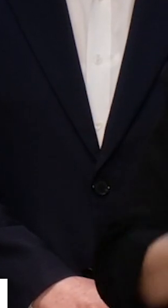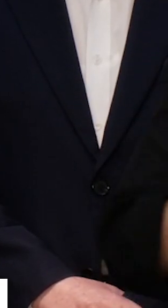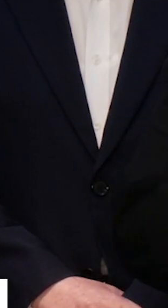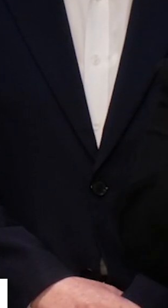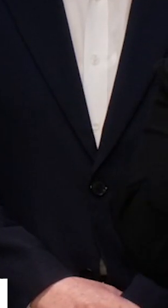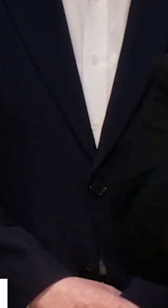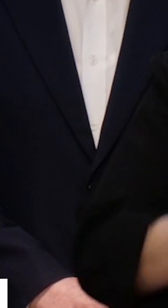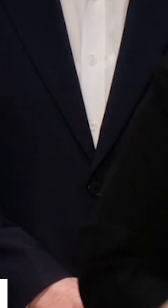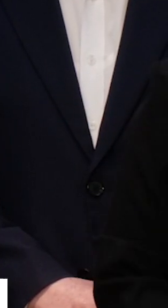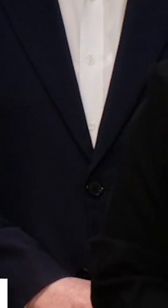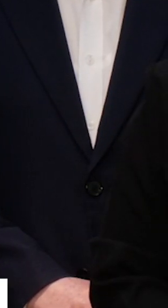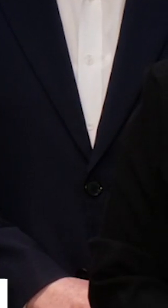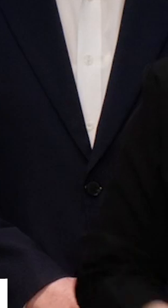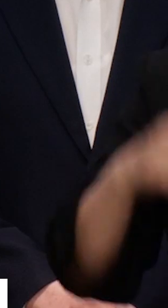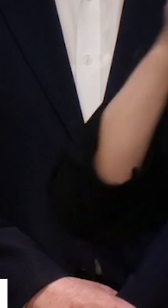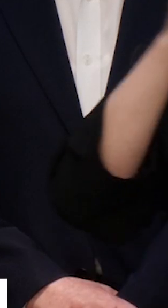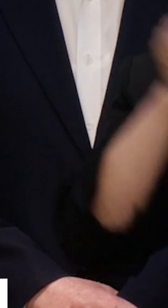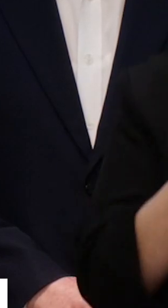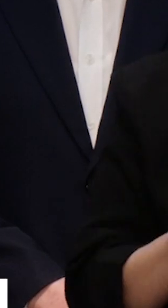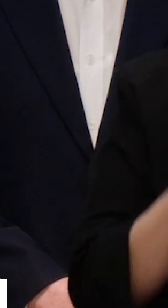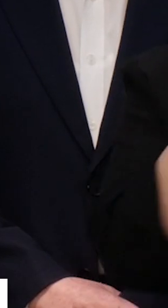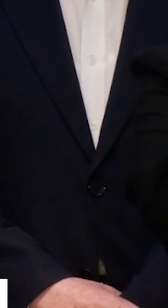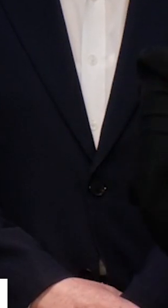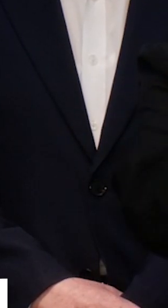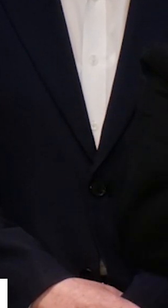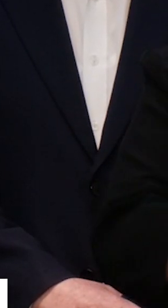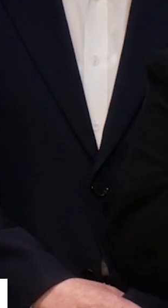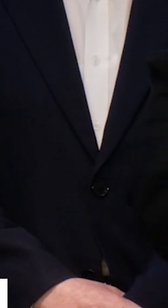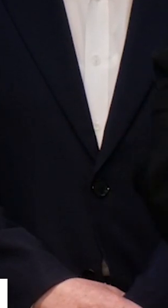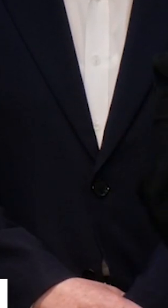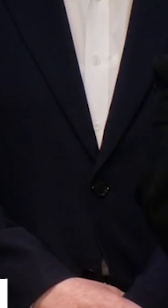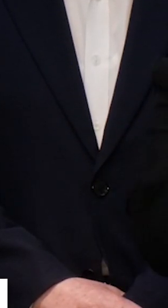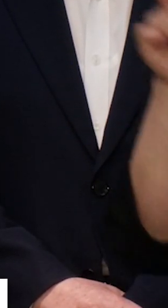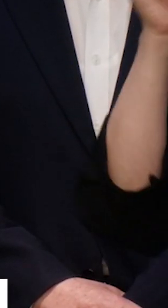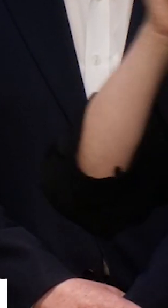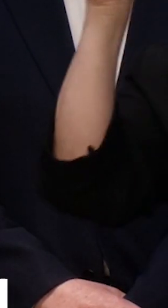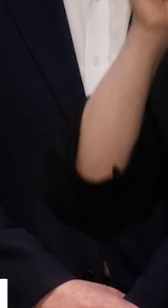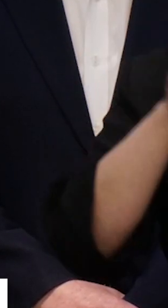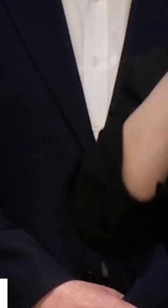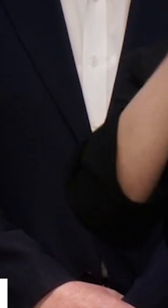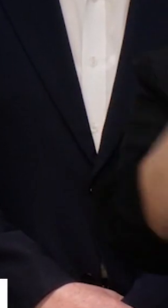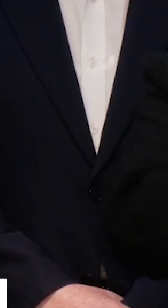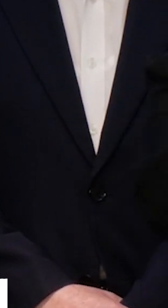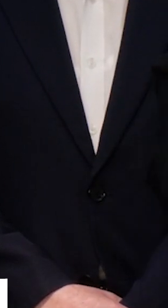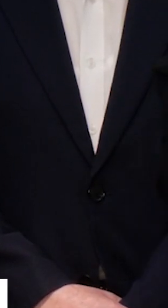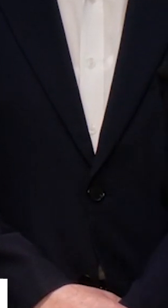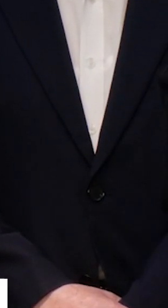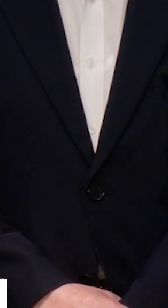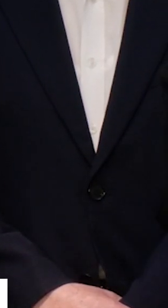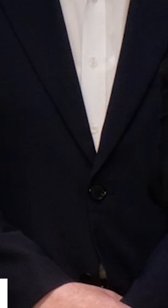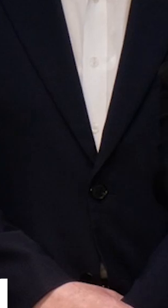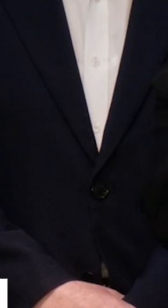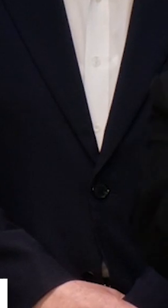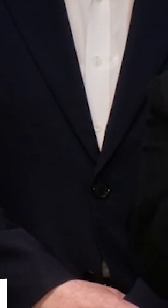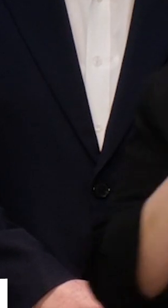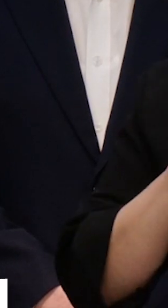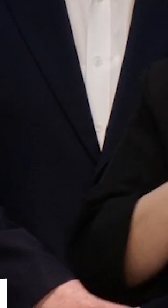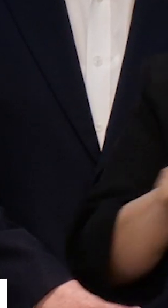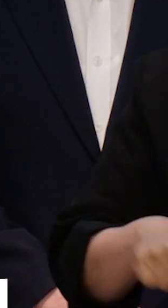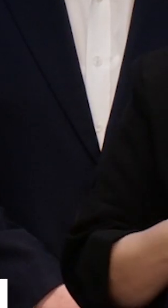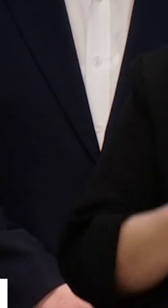방문은 우크라이나 전쟁의 불씨를 한반도로 불러 대한민국을 위험에 빠뜨릴 수 있는